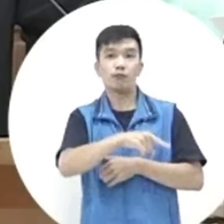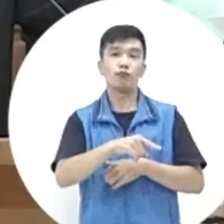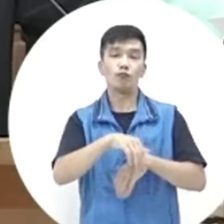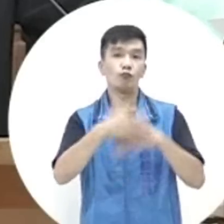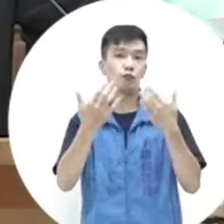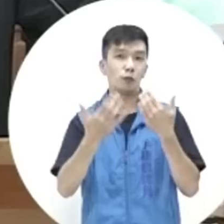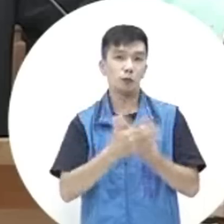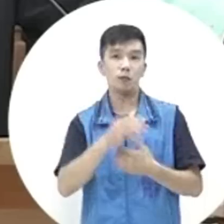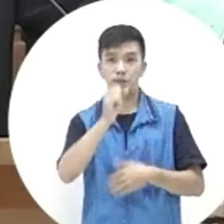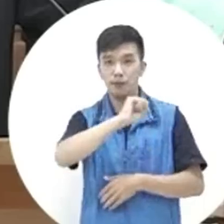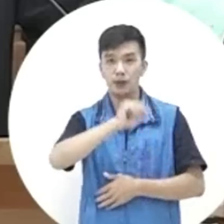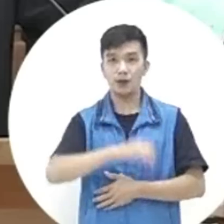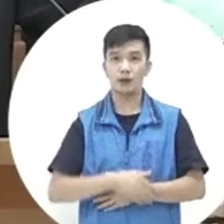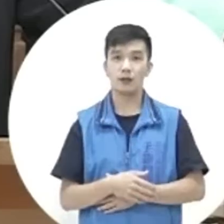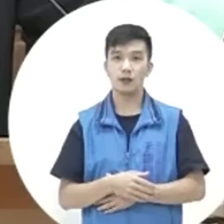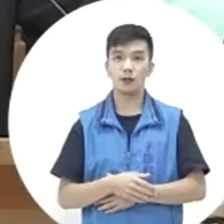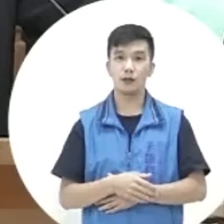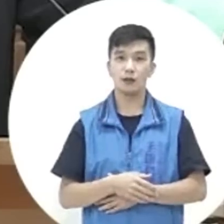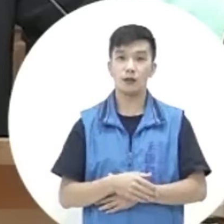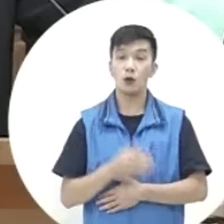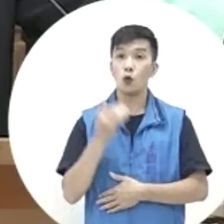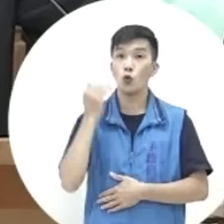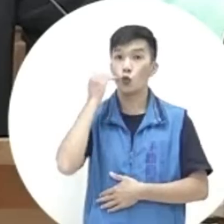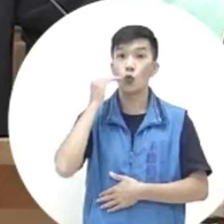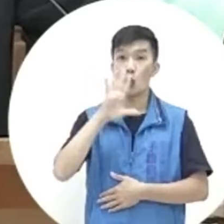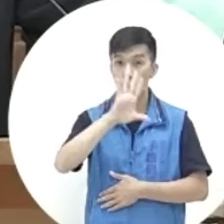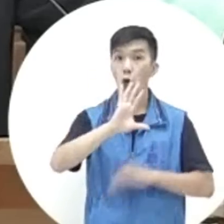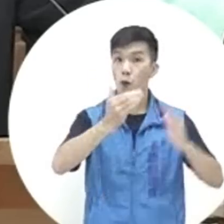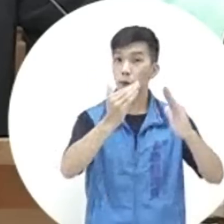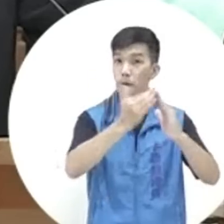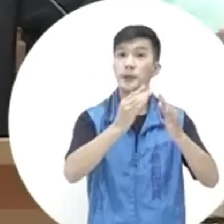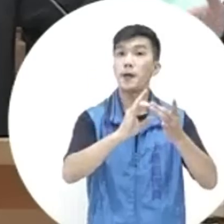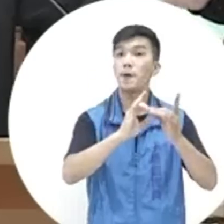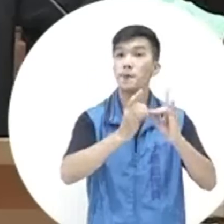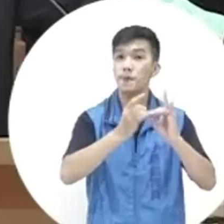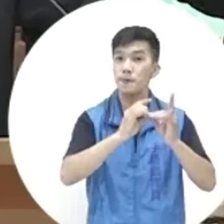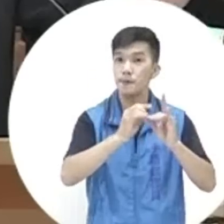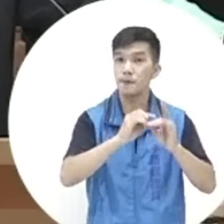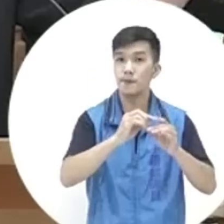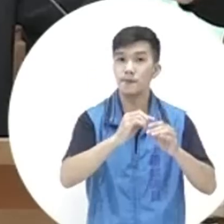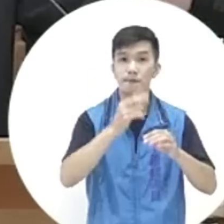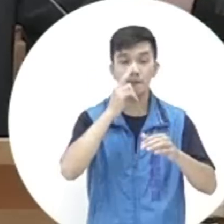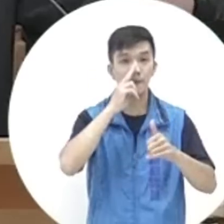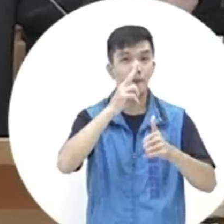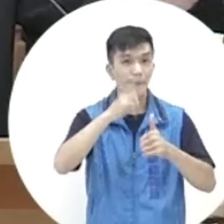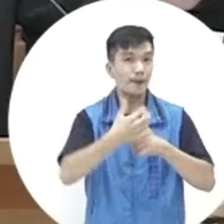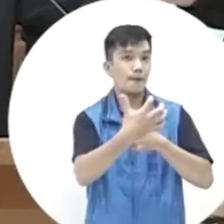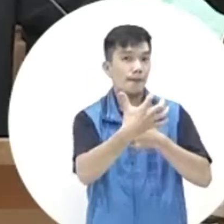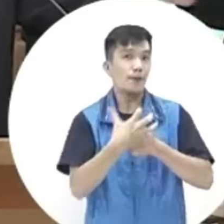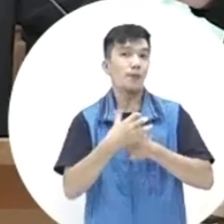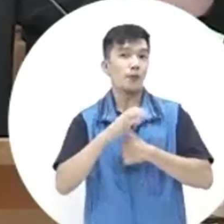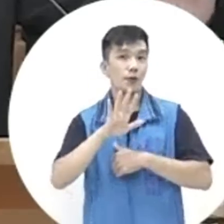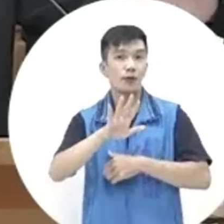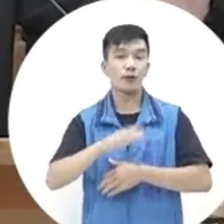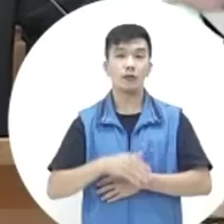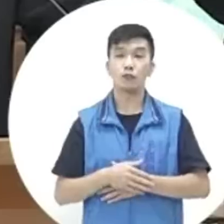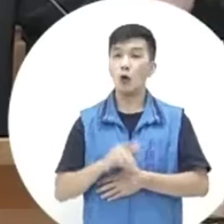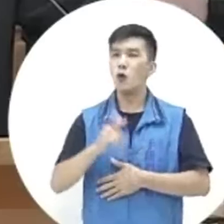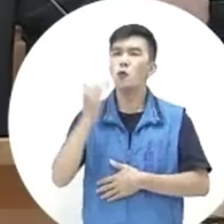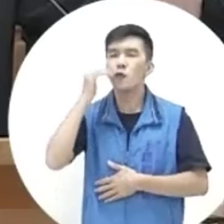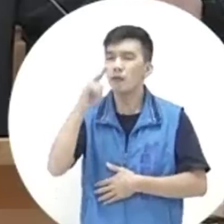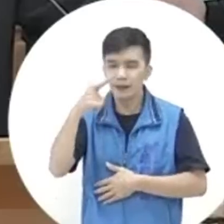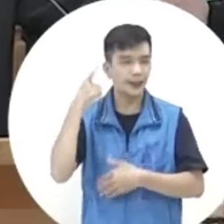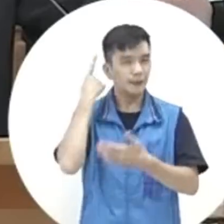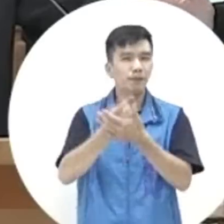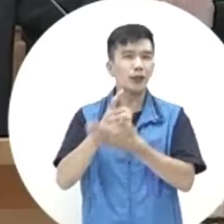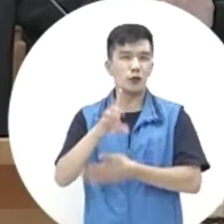果有任何国家来挑衅中华民国，我都是。 这不是如果，因为现在也是现在进行，是每天都有